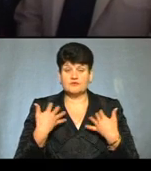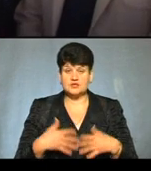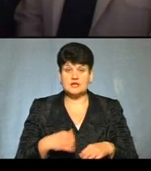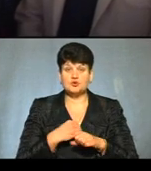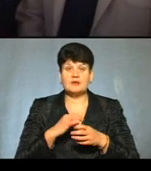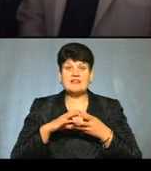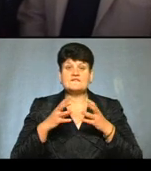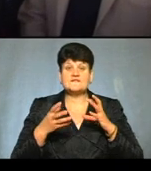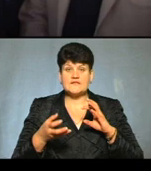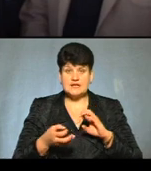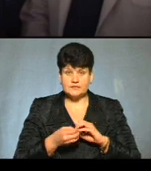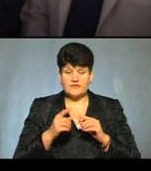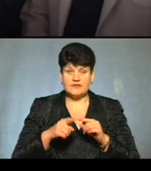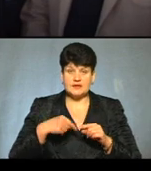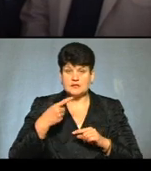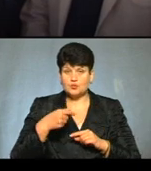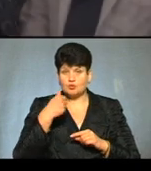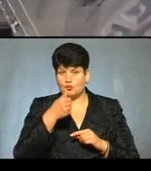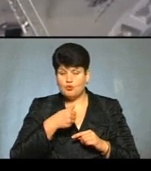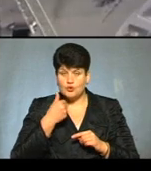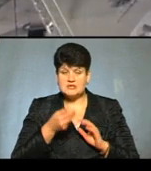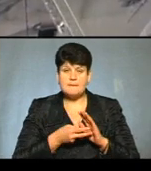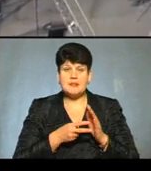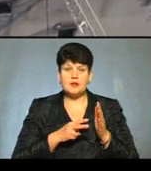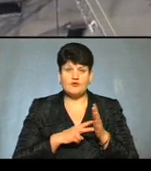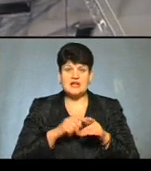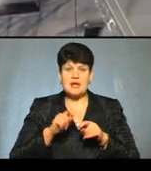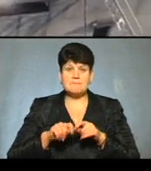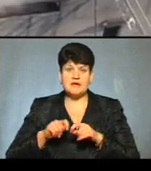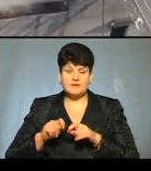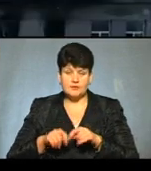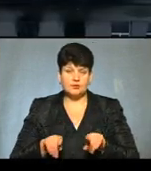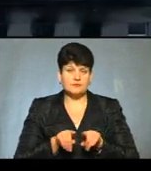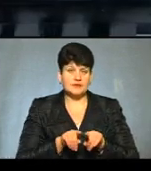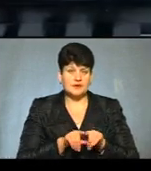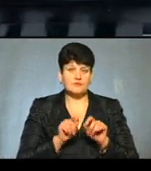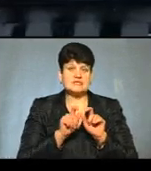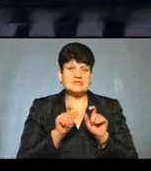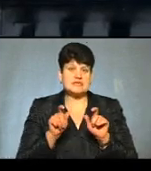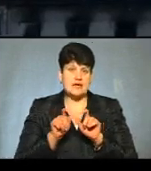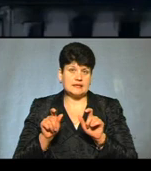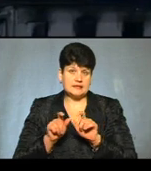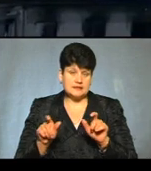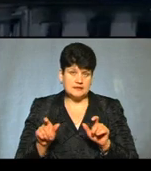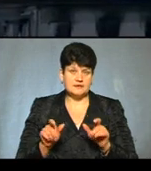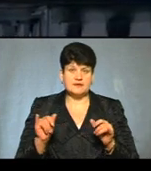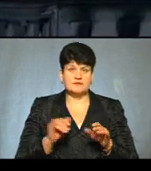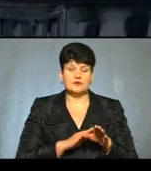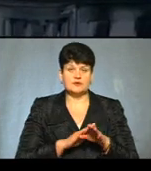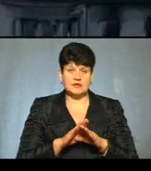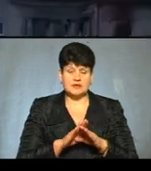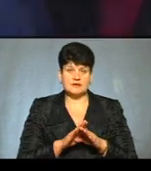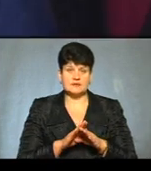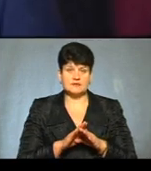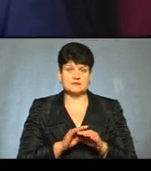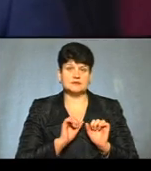вже зробили висновки і в наступному році планування перевірок подібних закладів і дотримання